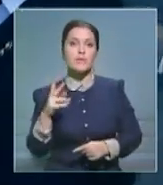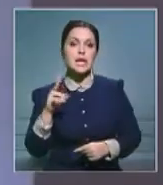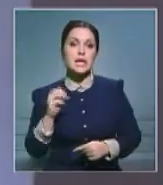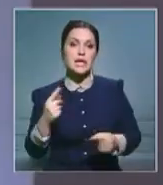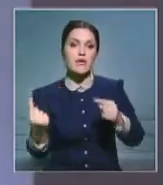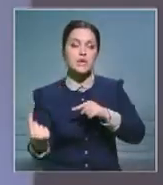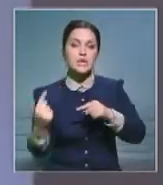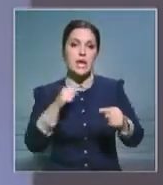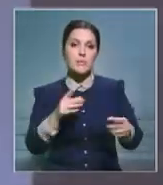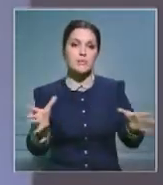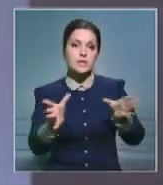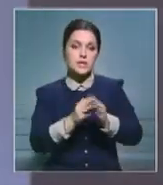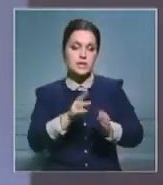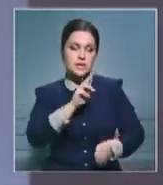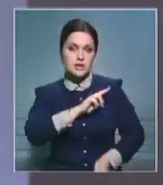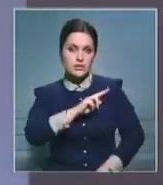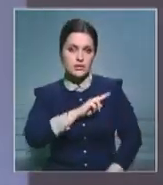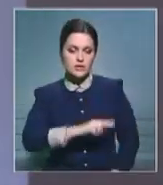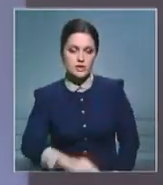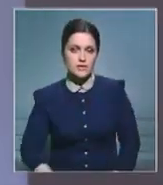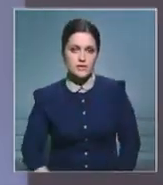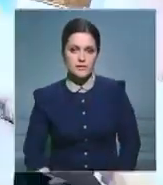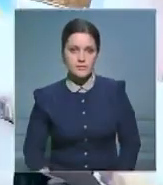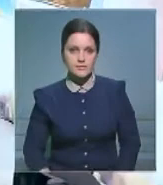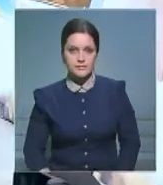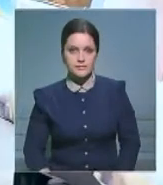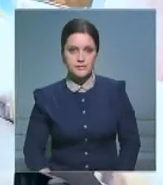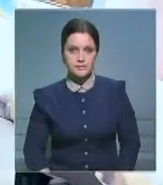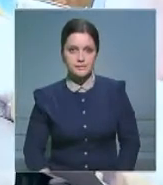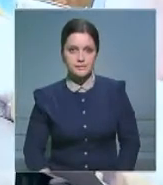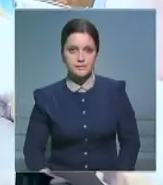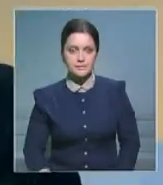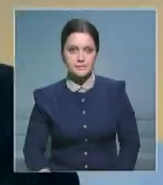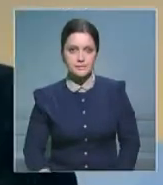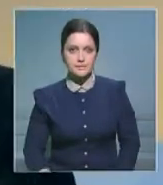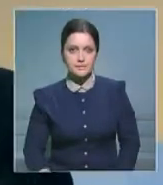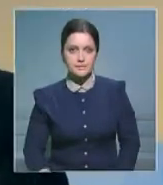отметит 25-летие взаимного сотрудничества.